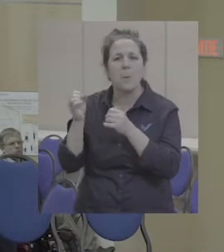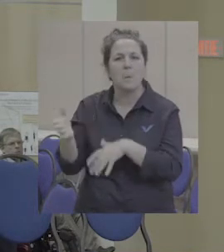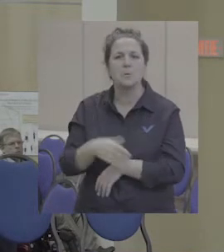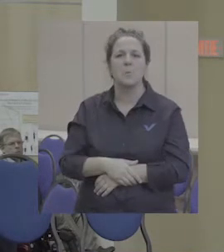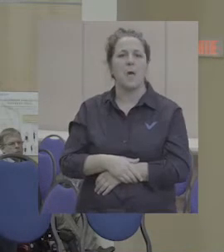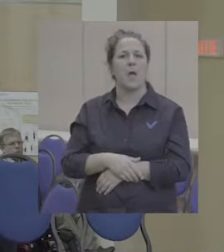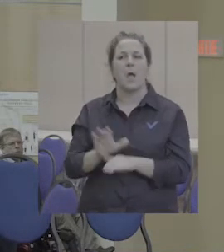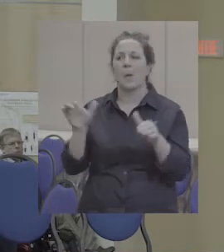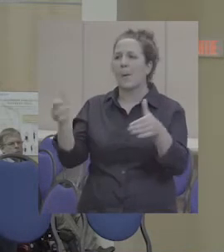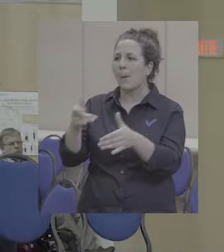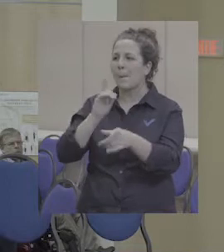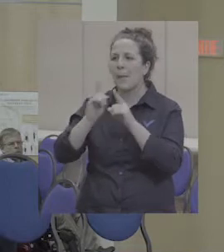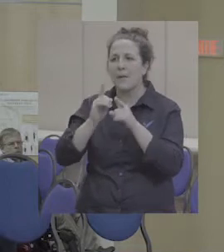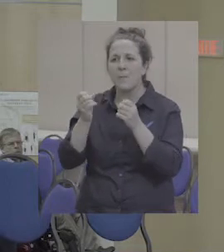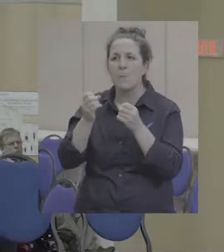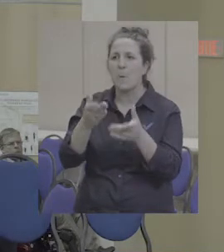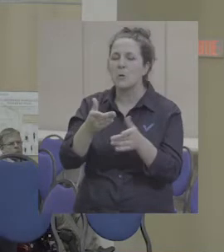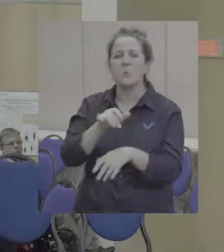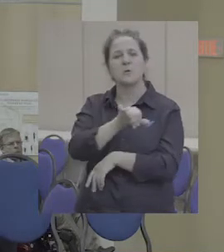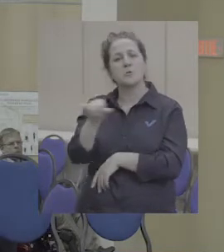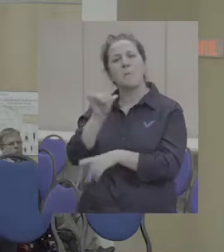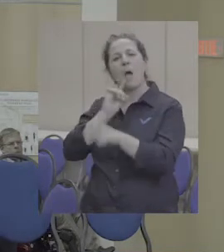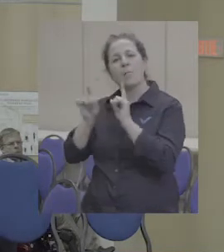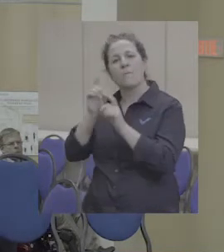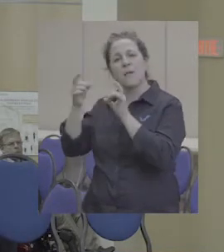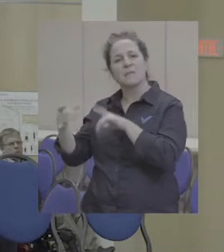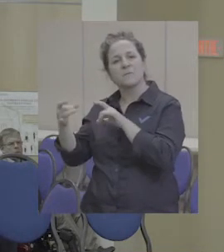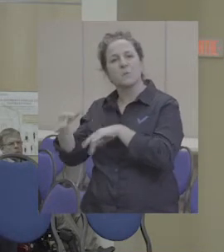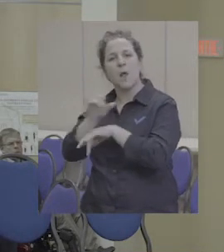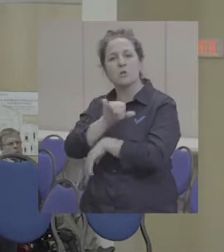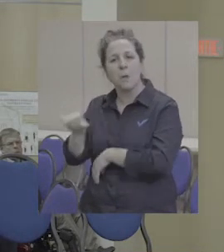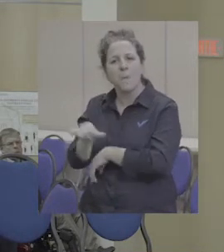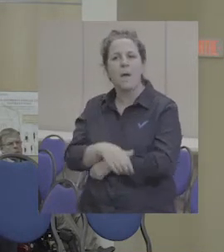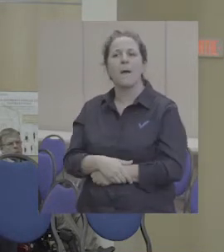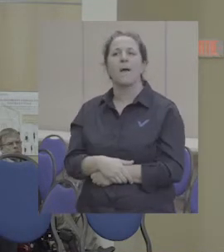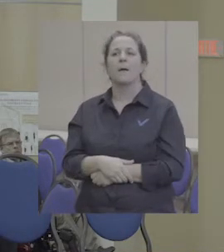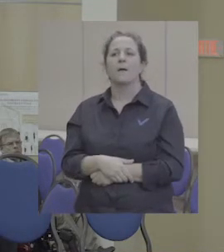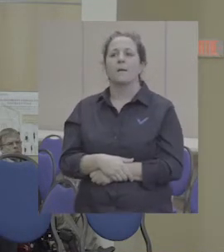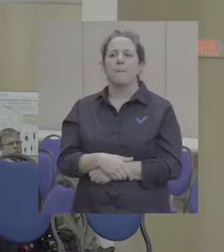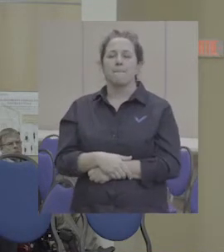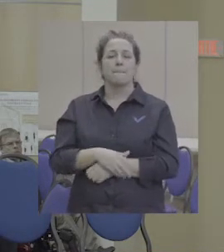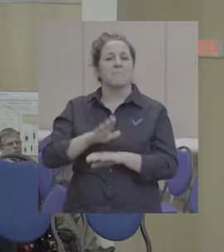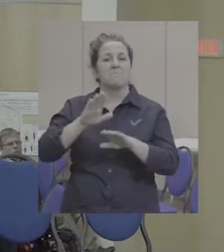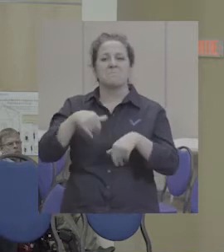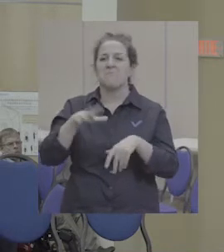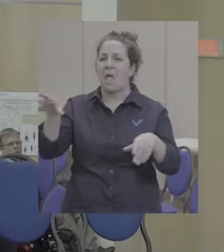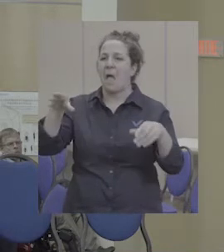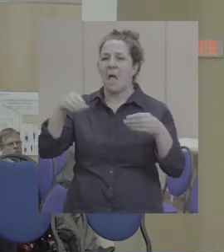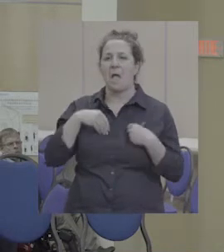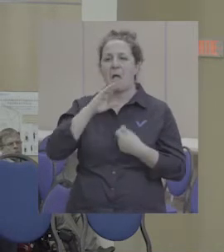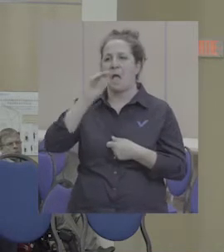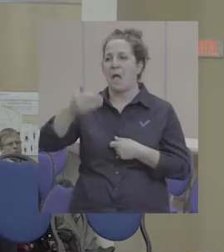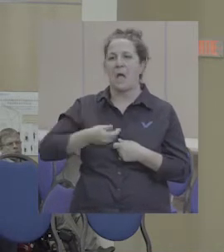d'entrevue de groupe. Ils vont passer une entrevue individuelle seulement, puis on va les